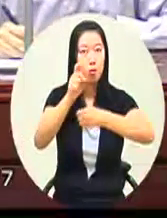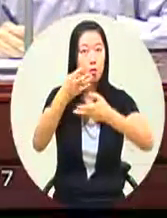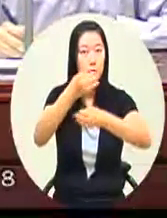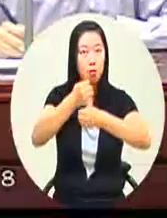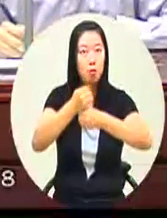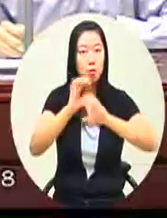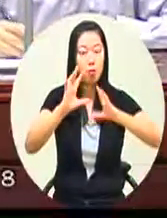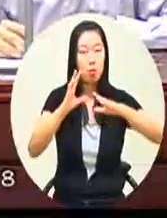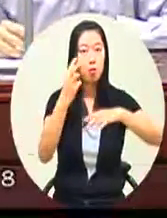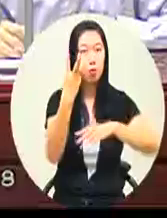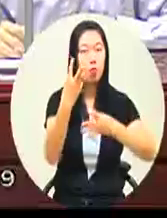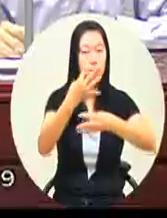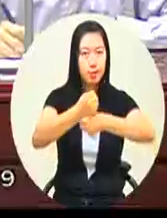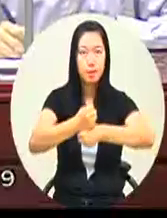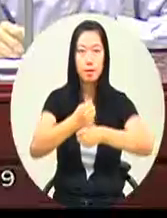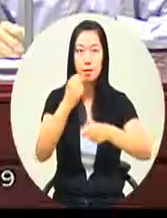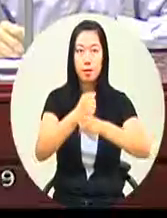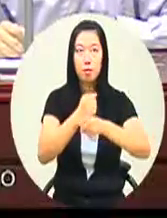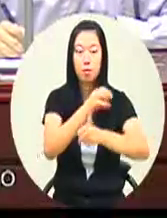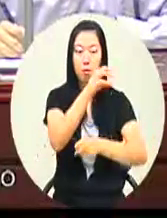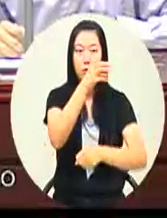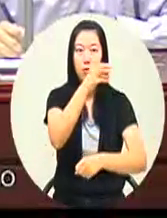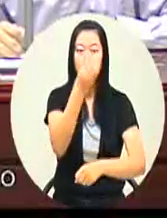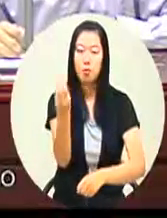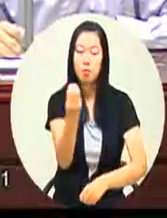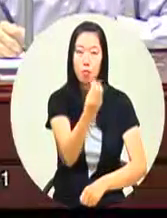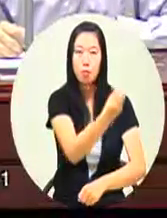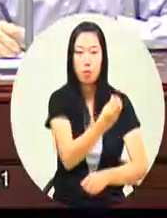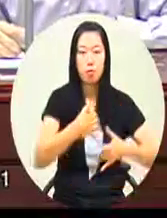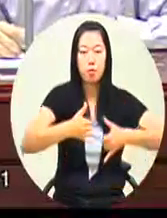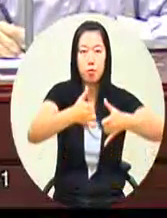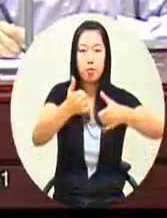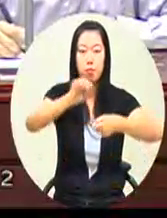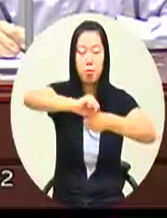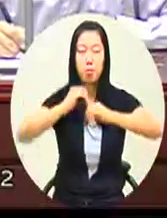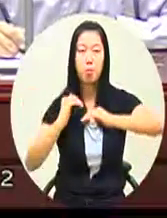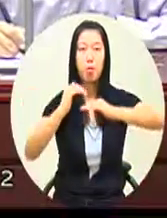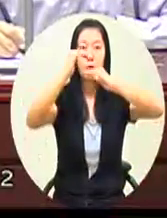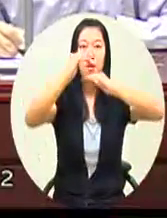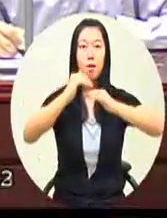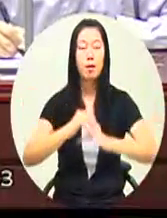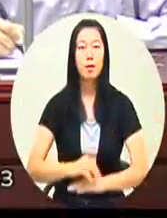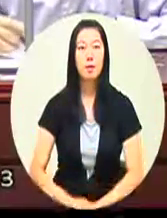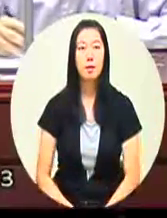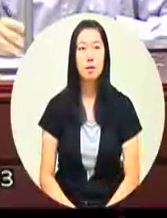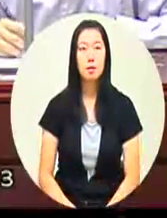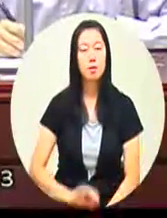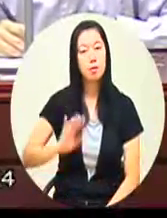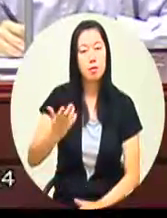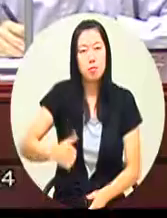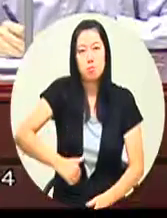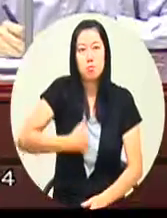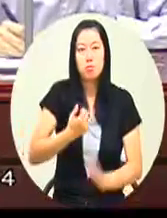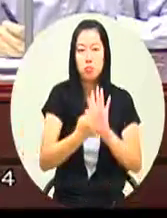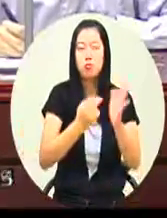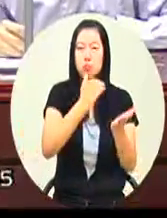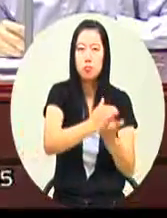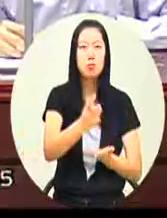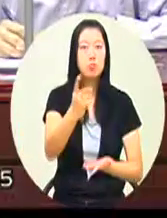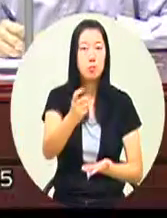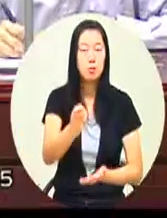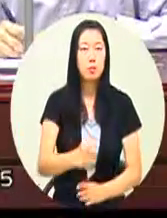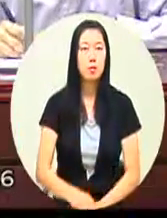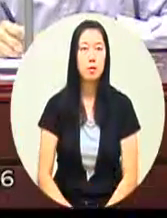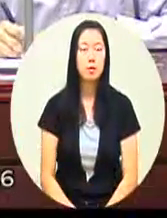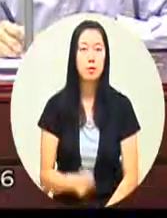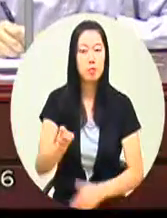的来迄附近哈，有这局部的道路加高，但是。迄并无法当解决，他拄仔议员讲着，边啊一挂